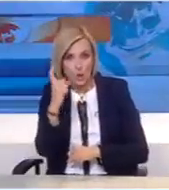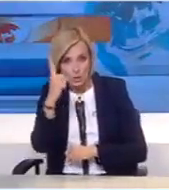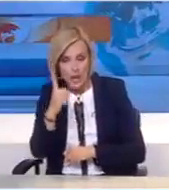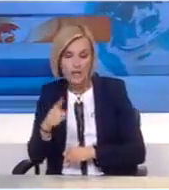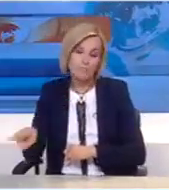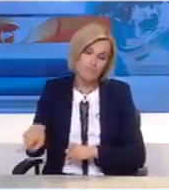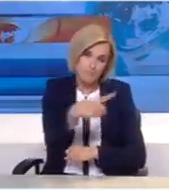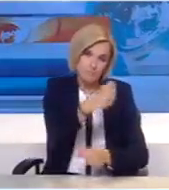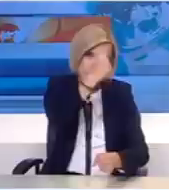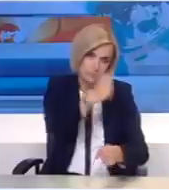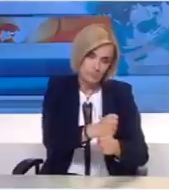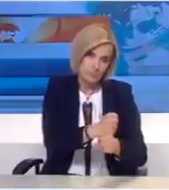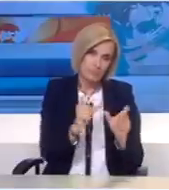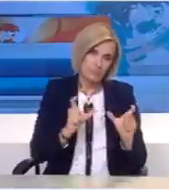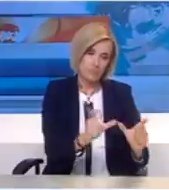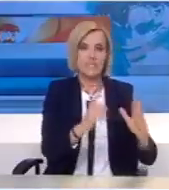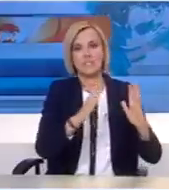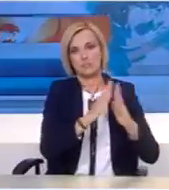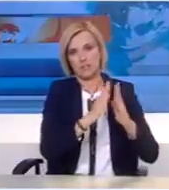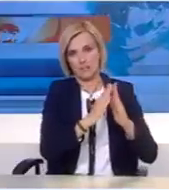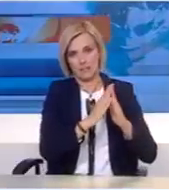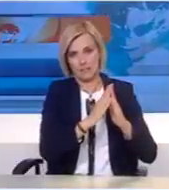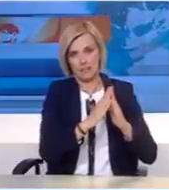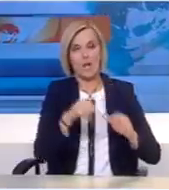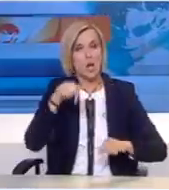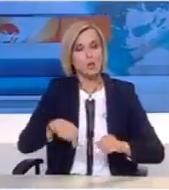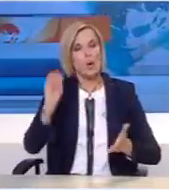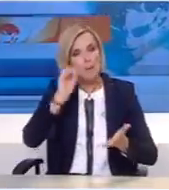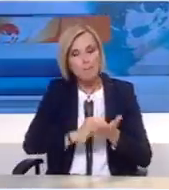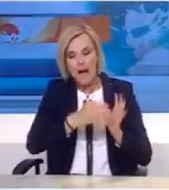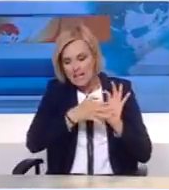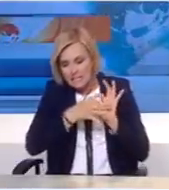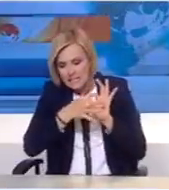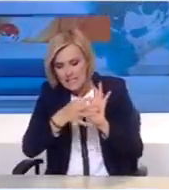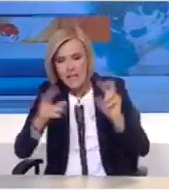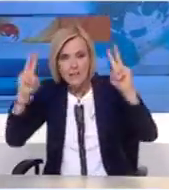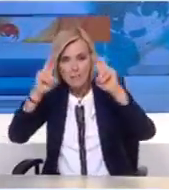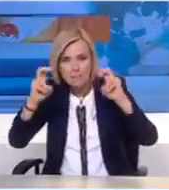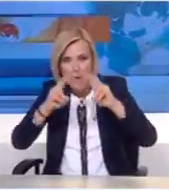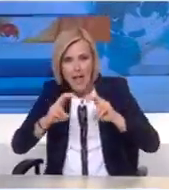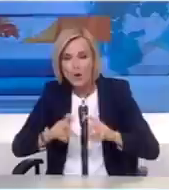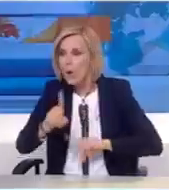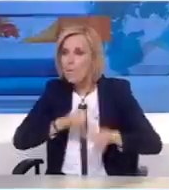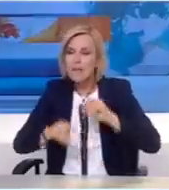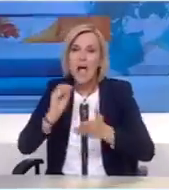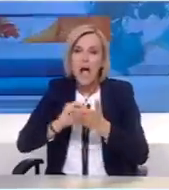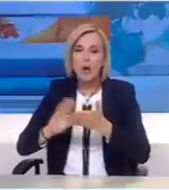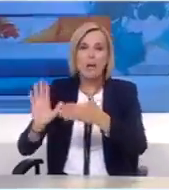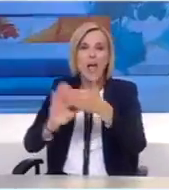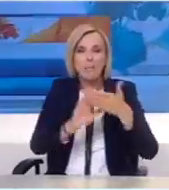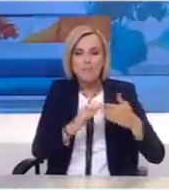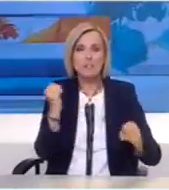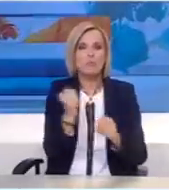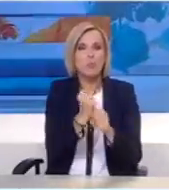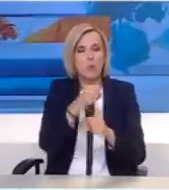περίπτωση, διερευνάται ακόμα και αυτή τη στιγμή εκτενώς το σύνολο των δραστηριοτήτων και επαφών των επιβεβαιωμένων κρουσμάτων, τόσο των νοσηλευωμένων